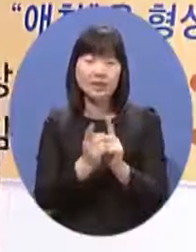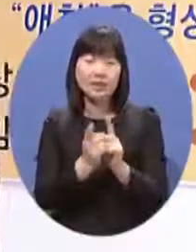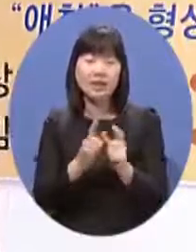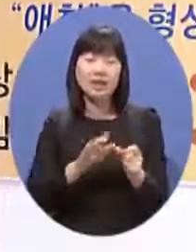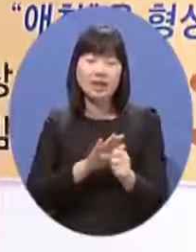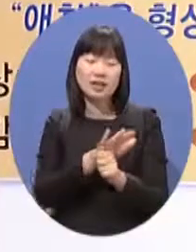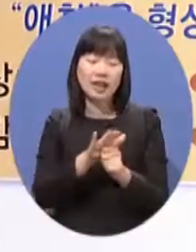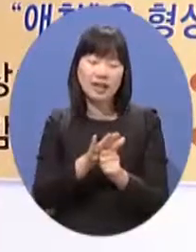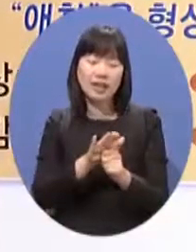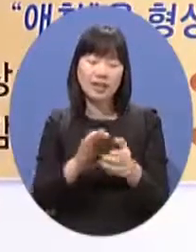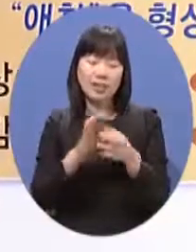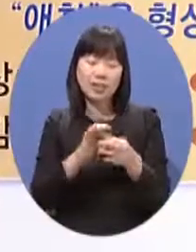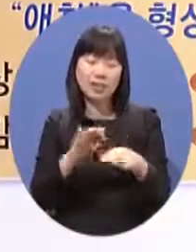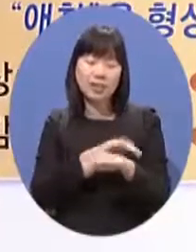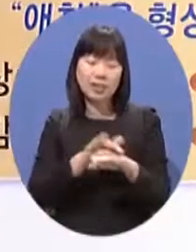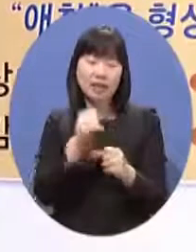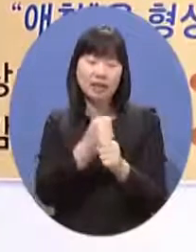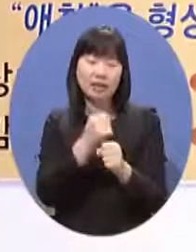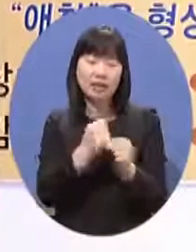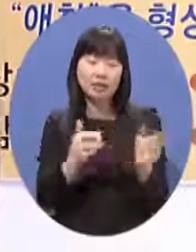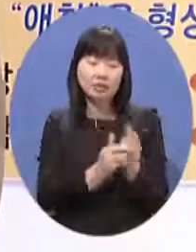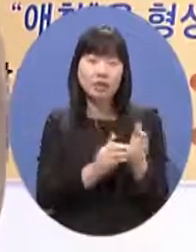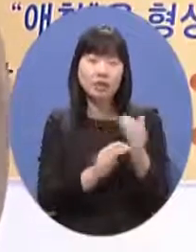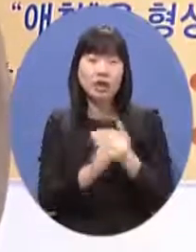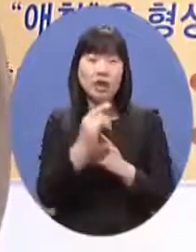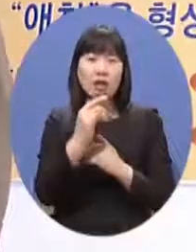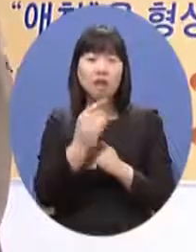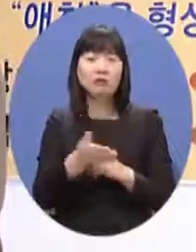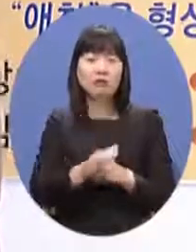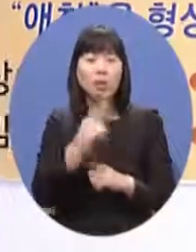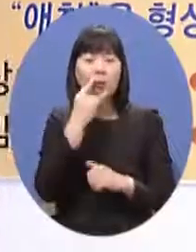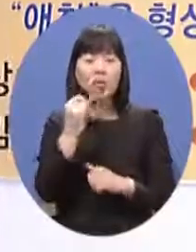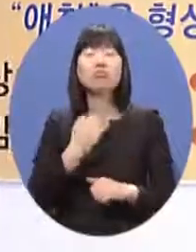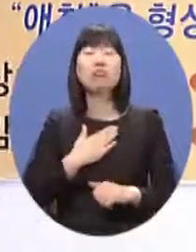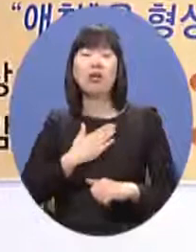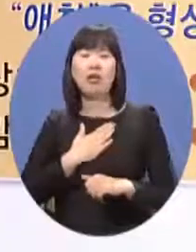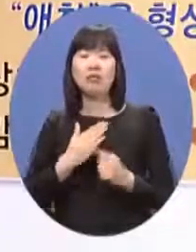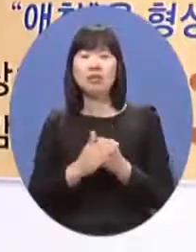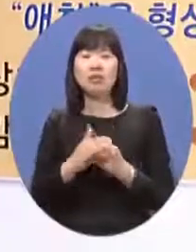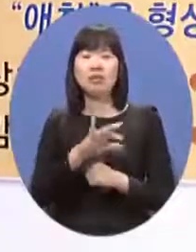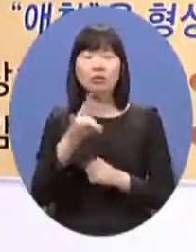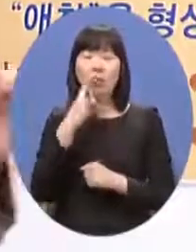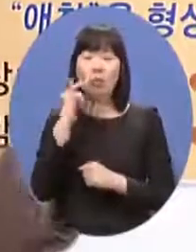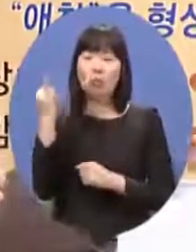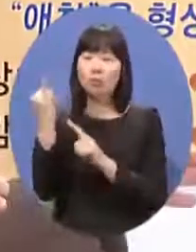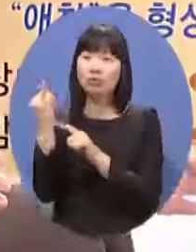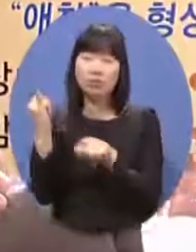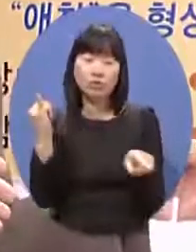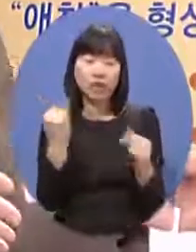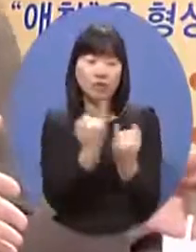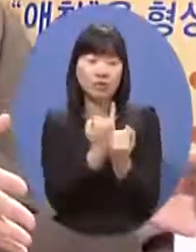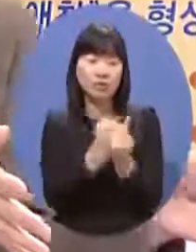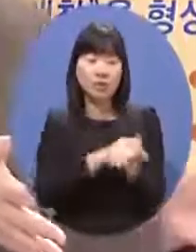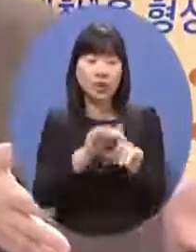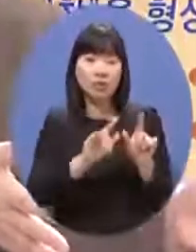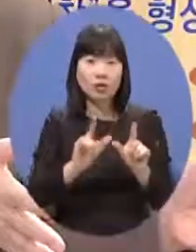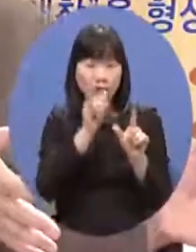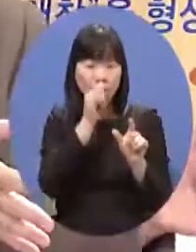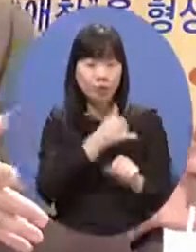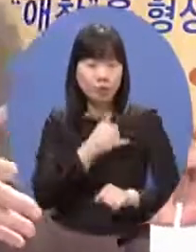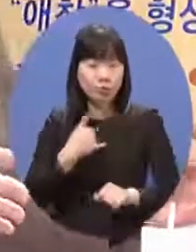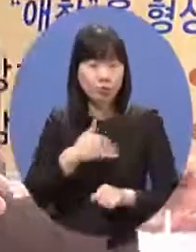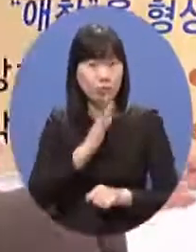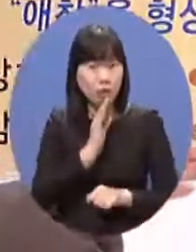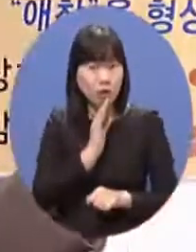애착을 충분히 형성하게 하고 그래도 엄마는 나잖아요. 그렇죠. 가끔씩 어머니들 중에 그런 분 있어요. 그러면 이 아줌마랑 잘 지내면 되는 거